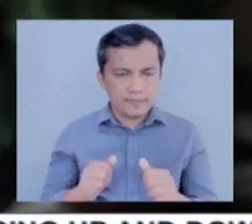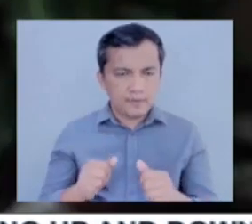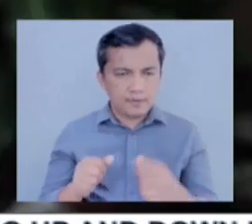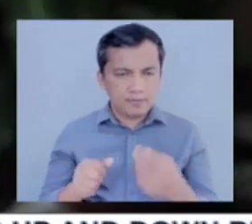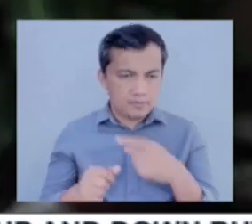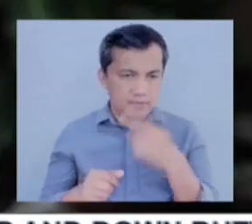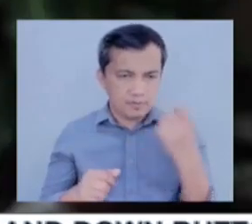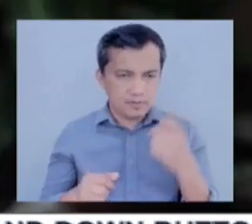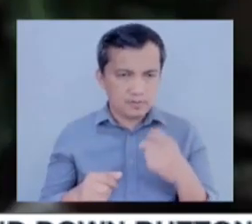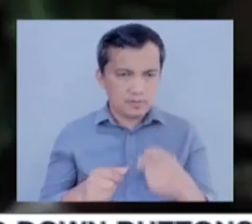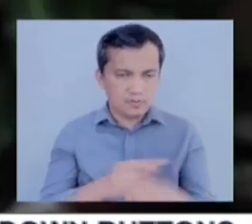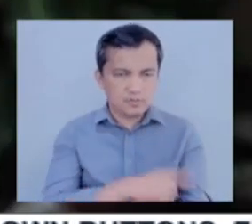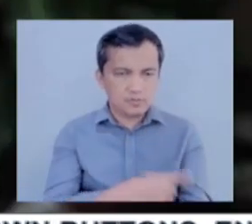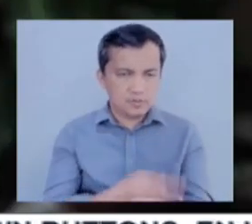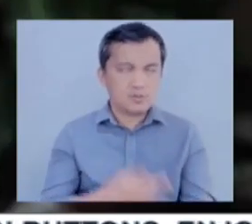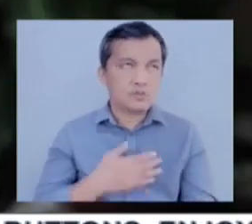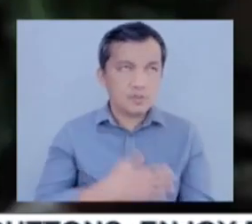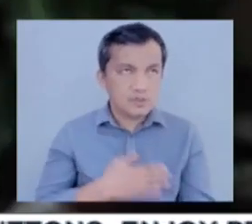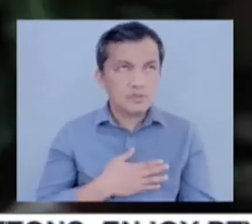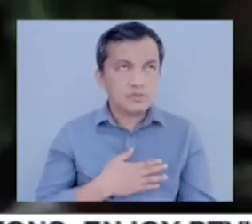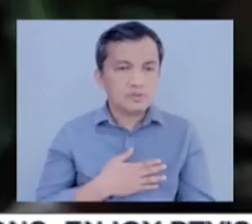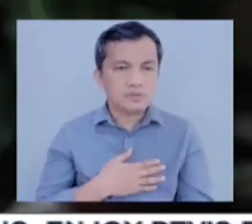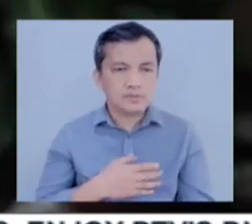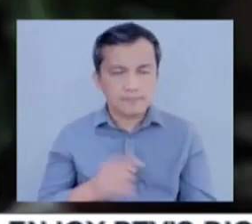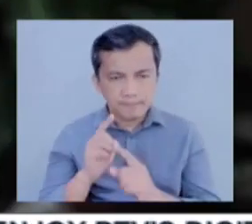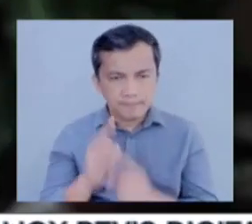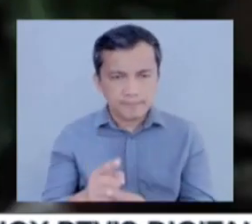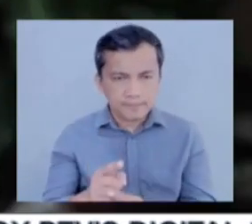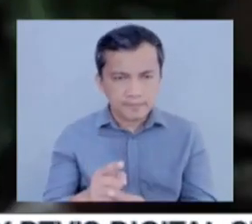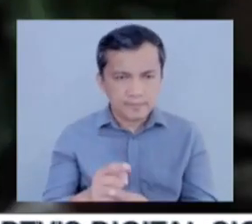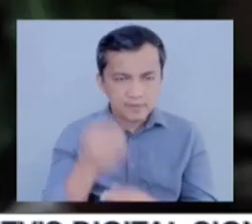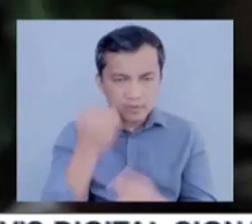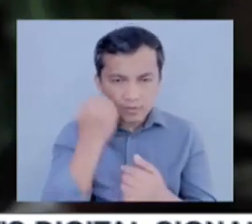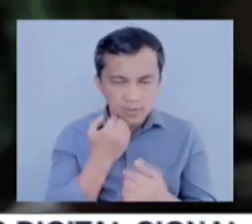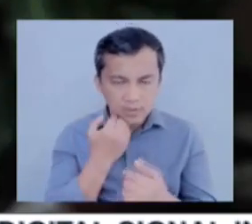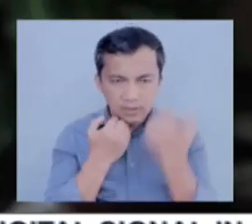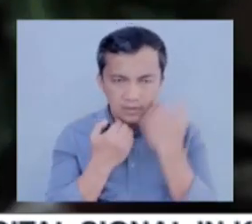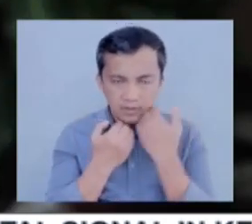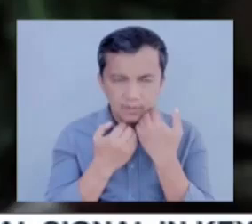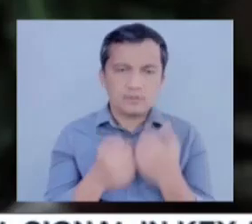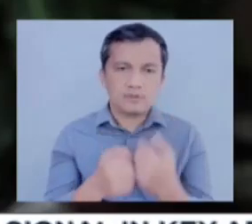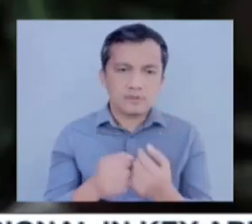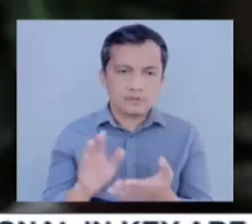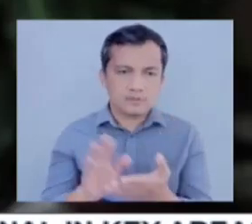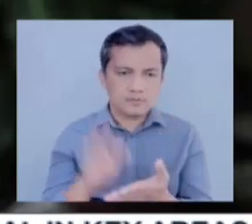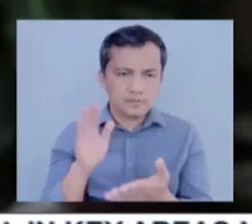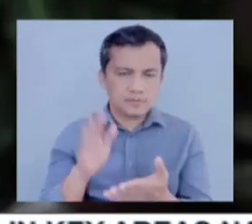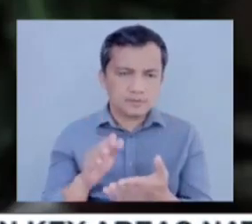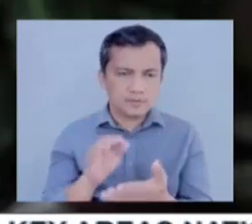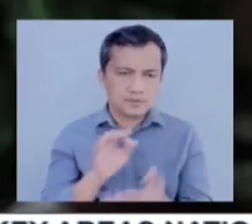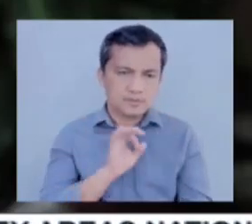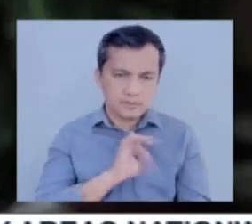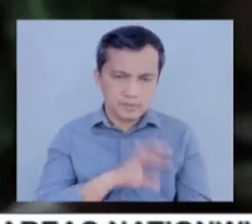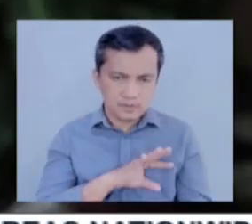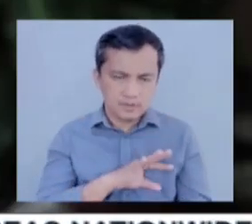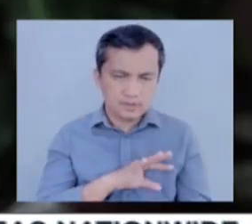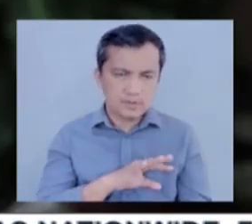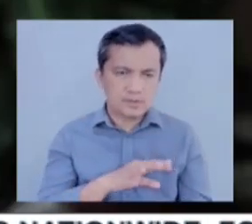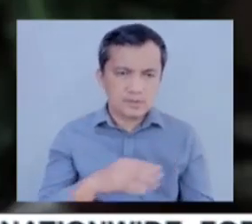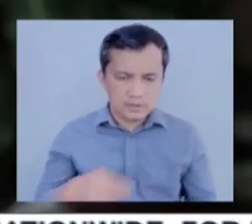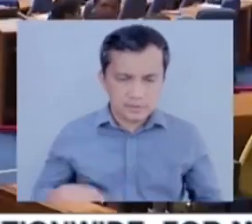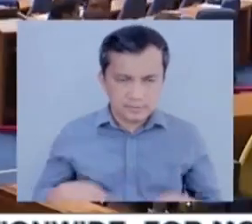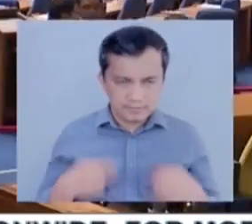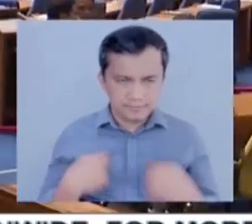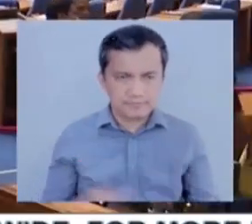matinding kagustuhan na matugunan na ang kulang-kulang at napakamahal na mga benepisyong pangkalusugan. Pagtitiyak ni